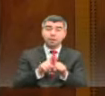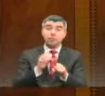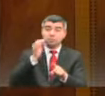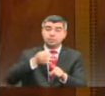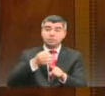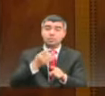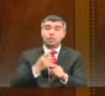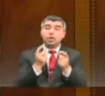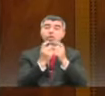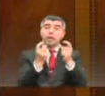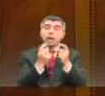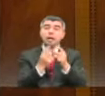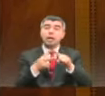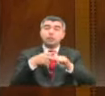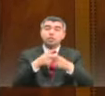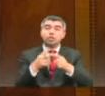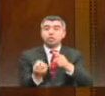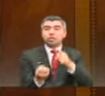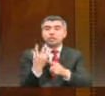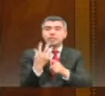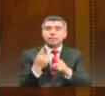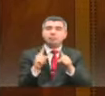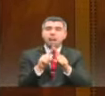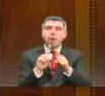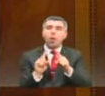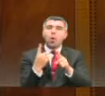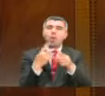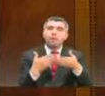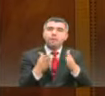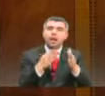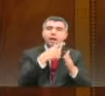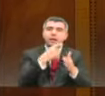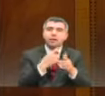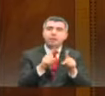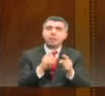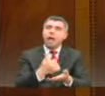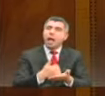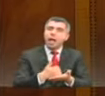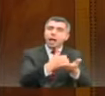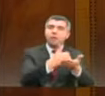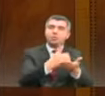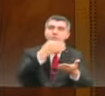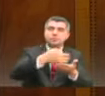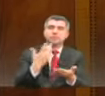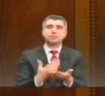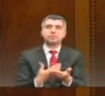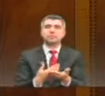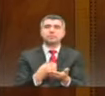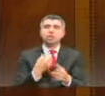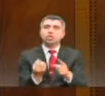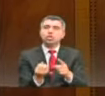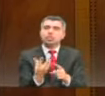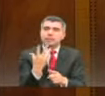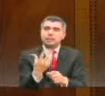خاص بالمقاولات الصناعية الجديدة والناشئة الصغيرة والمتوسطة والتي تستثمر في القطاعات الجديدة